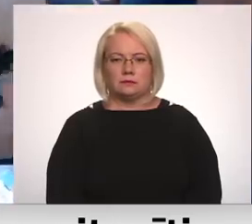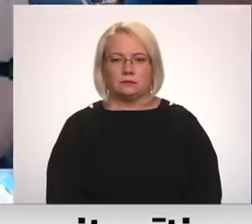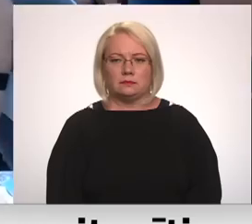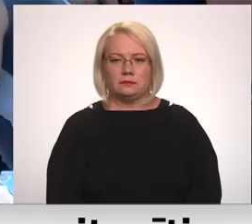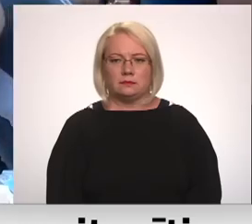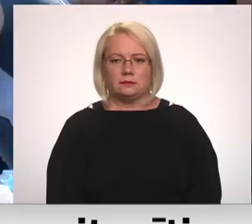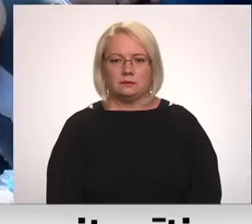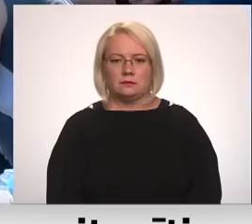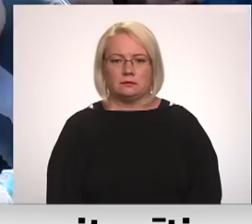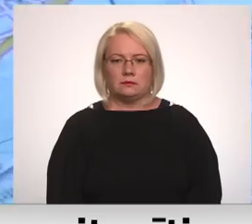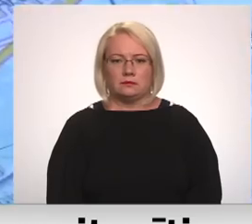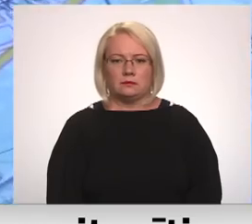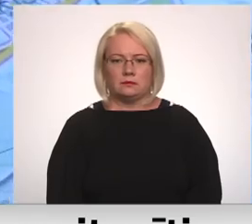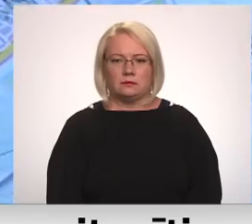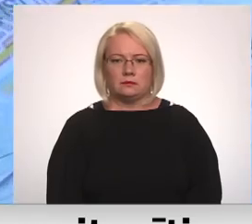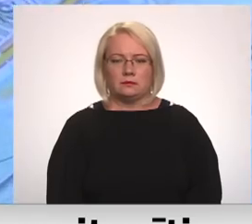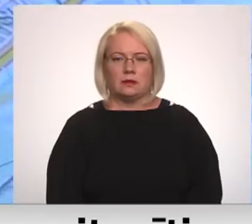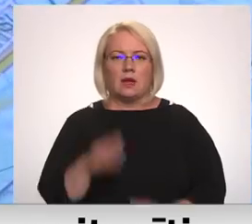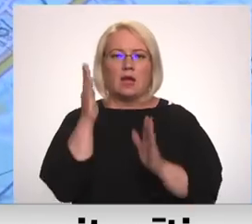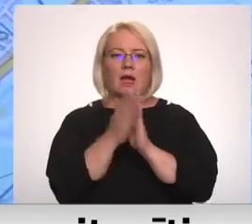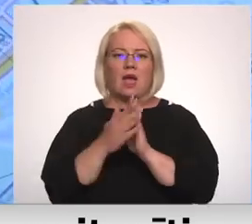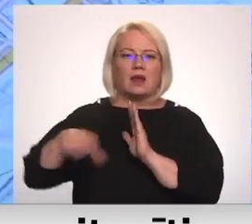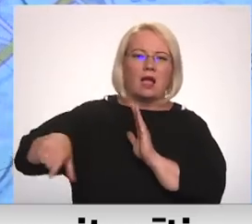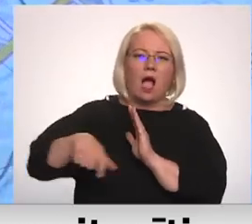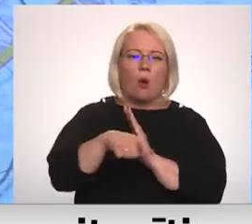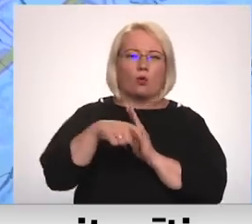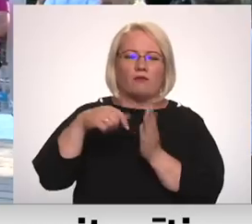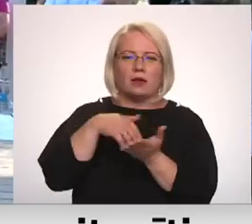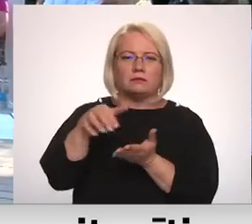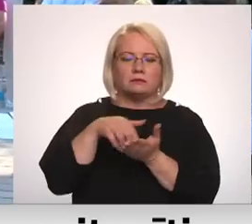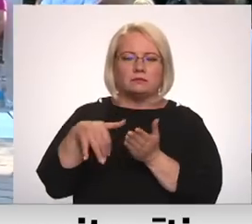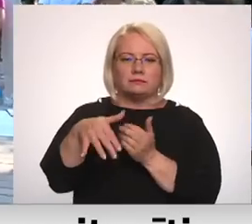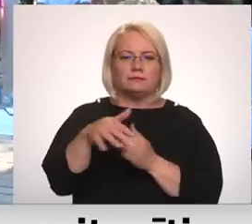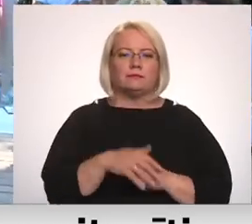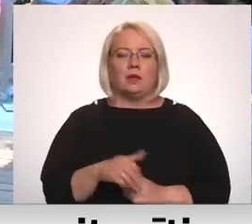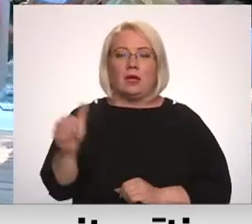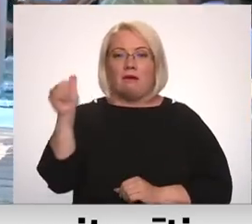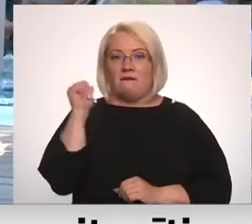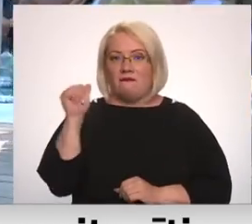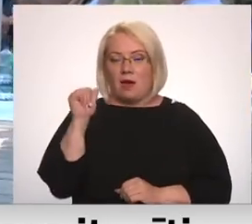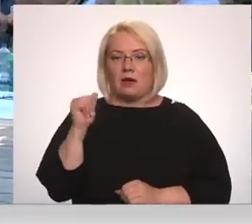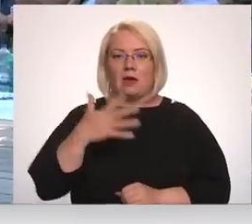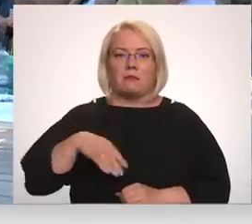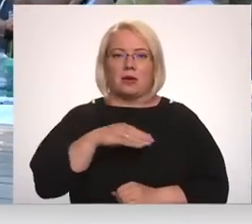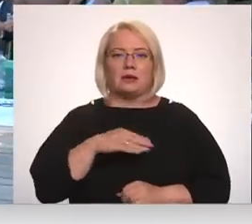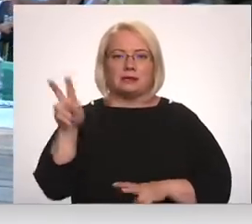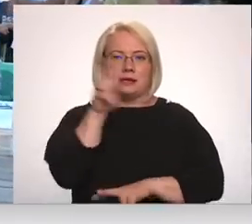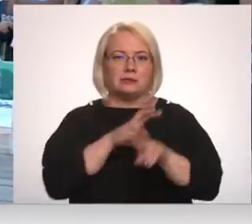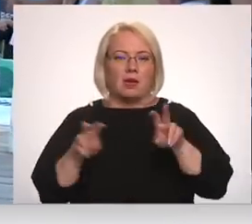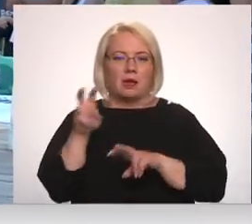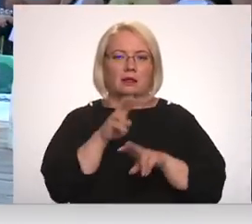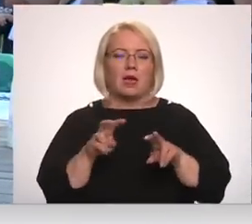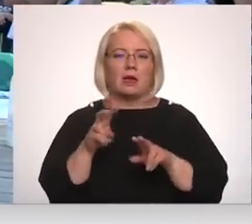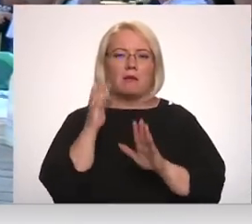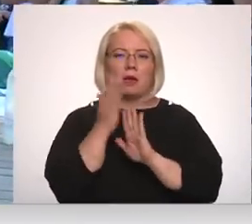Gar pašu pludmali, jā? Nu jā, gar gauju, cik vien tu var plēl un pieiet. Vakardien tad mēs pārmeklējam